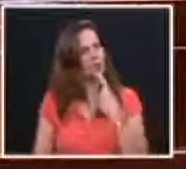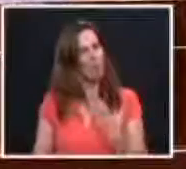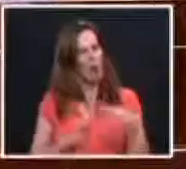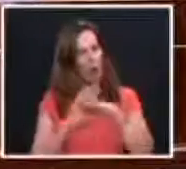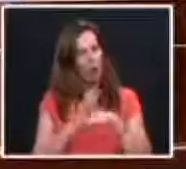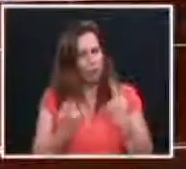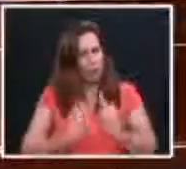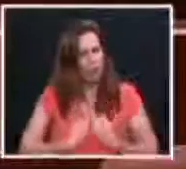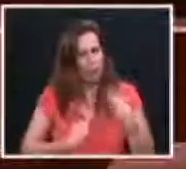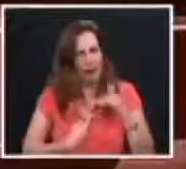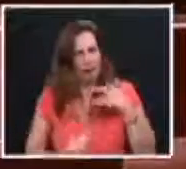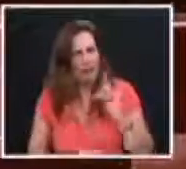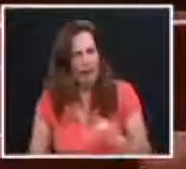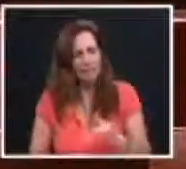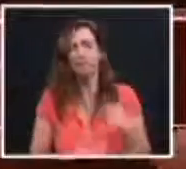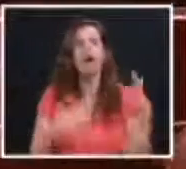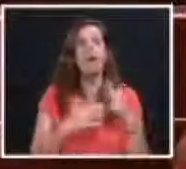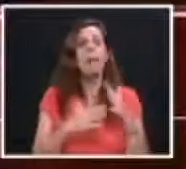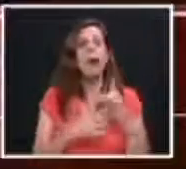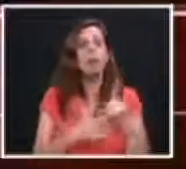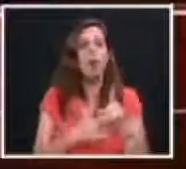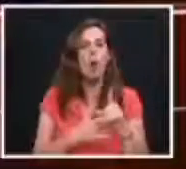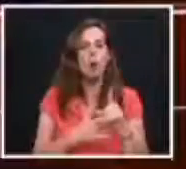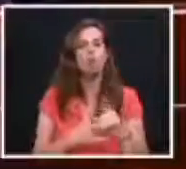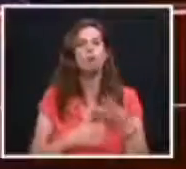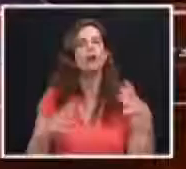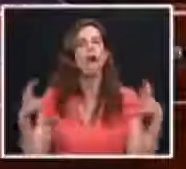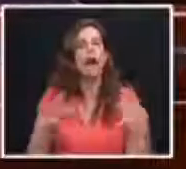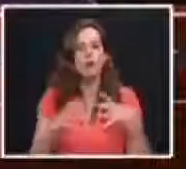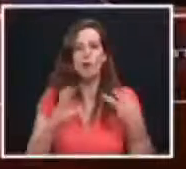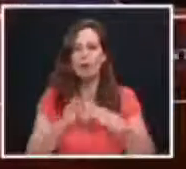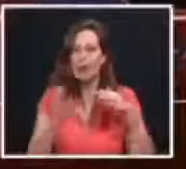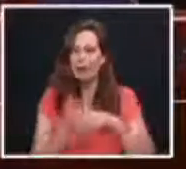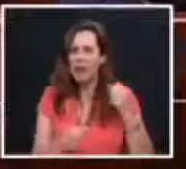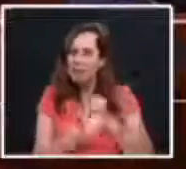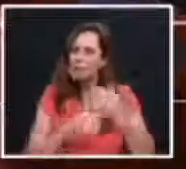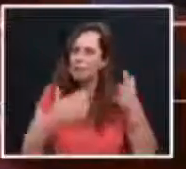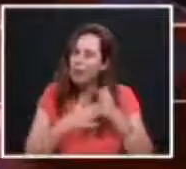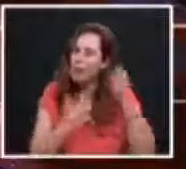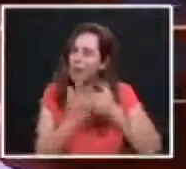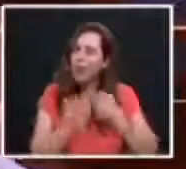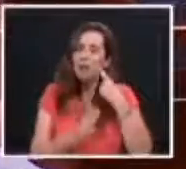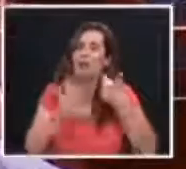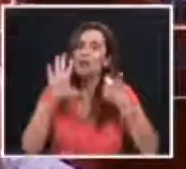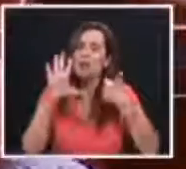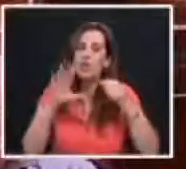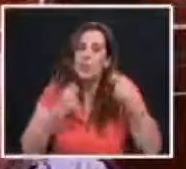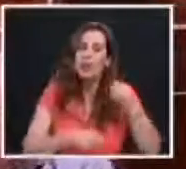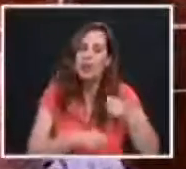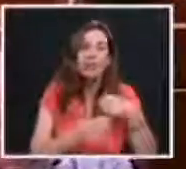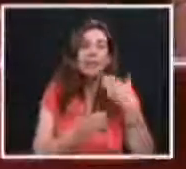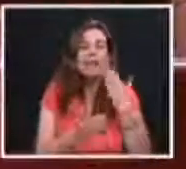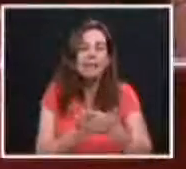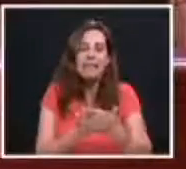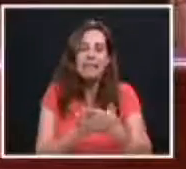חוקים שמתנגדים בעצמם? תן דוגמה. אוקיי, אז בדקנו, אגב, עם הסדנה ליד הציבורי, חבורת מתכנתים מתנדבים, עשינו את הניתוחים, וראינו ש-60 חברי כנסת הצביעו